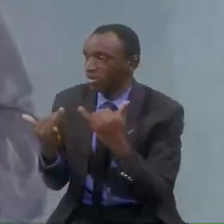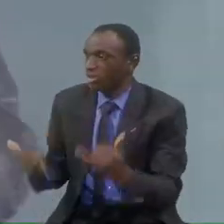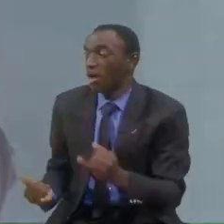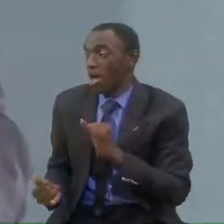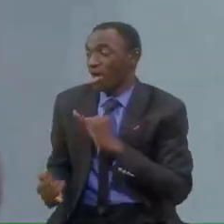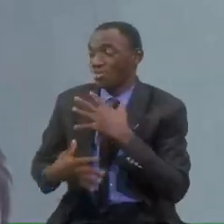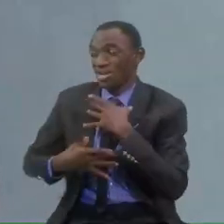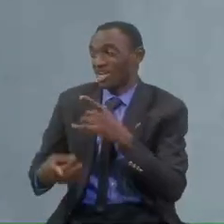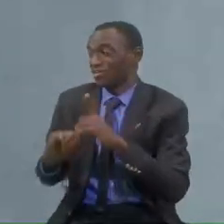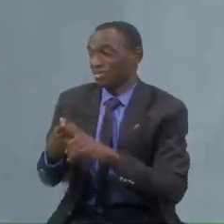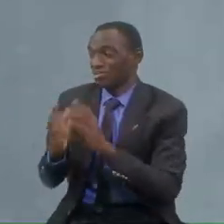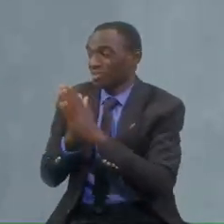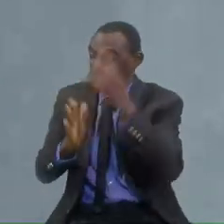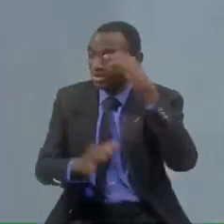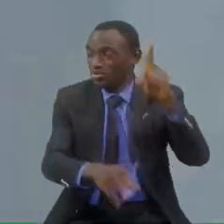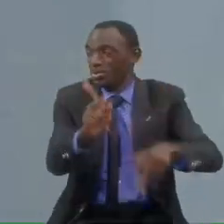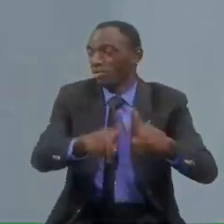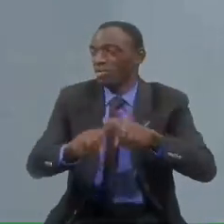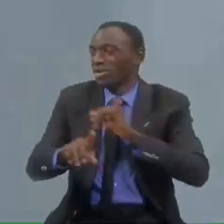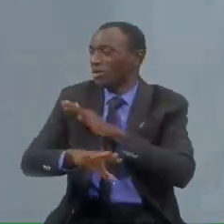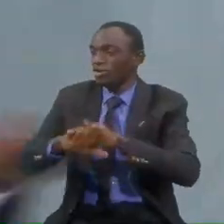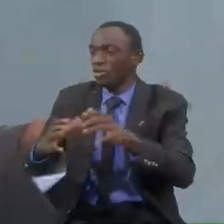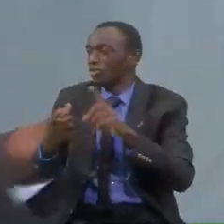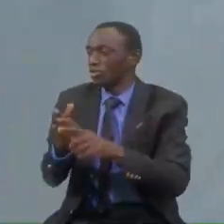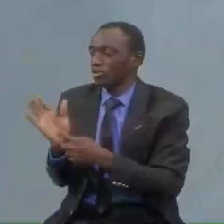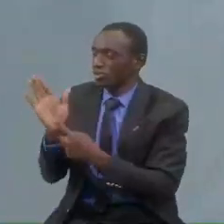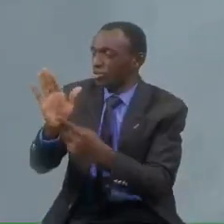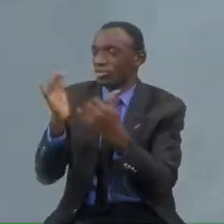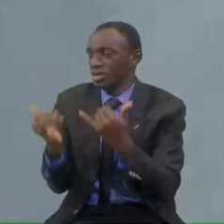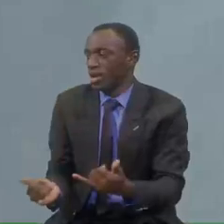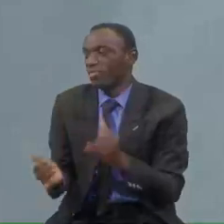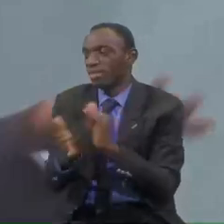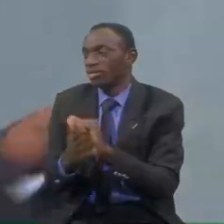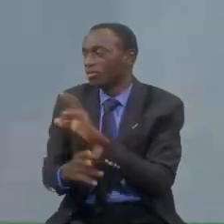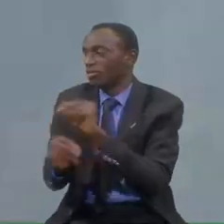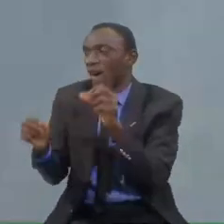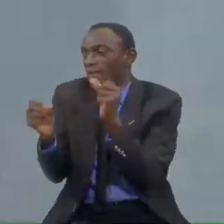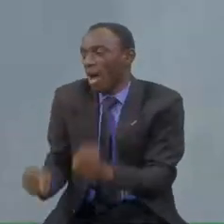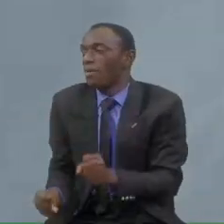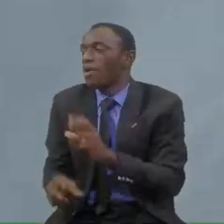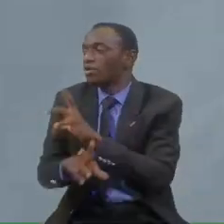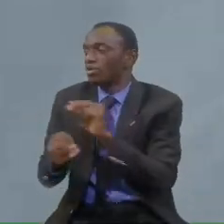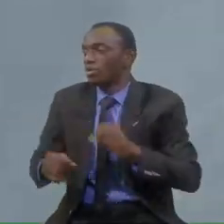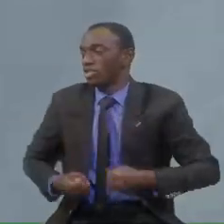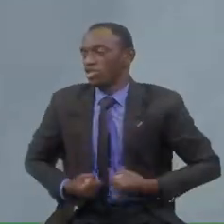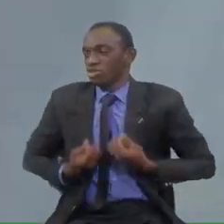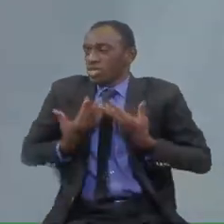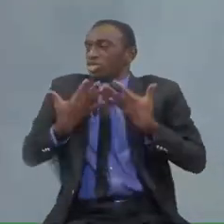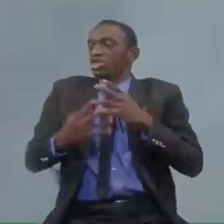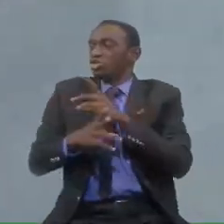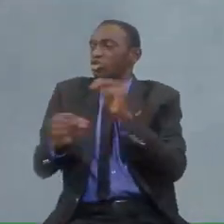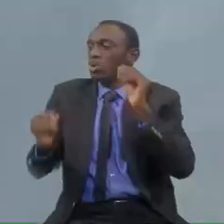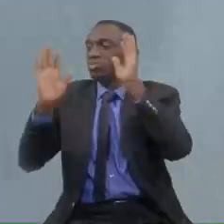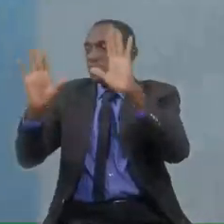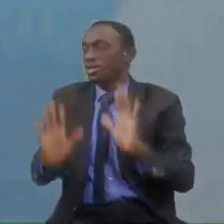faire. Mais moi, je ne veux pas montrer qu'il n'y a pas de puissance, il n'y a pas d'inspiration, il n'y a